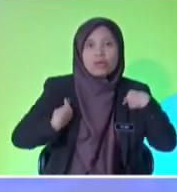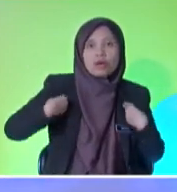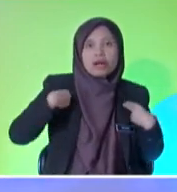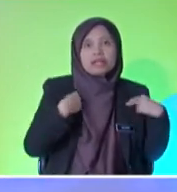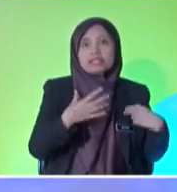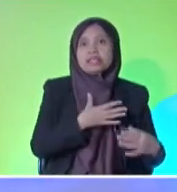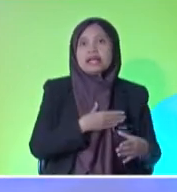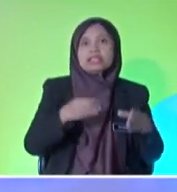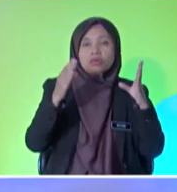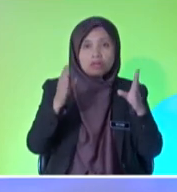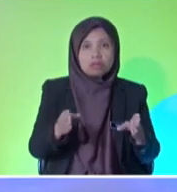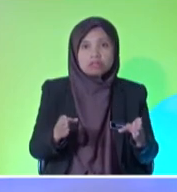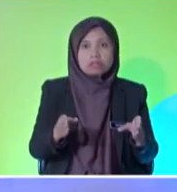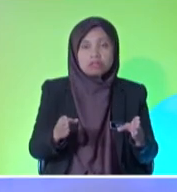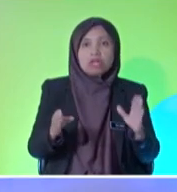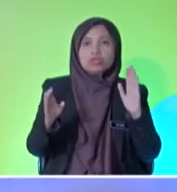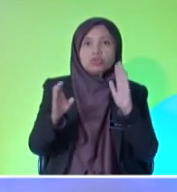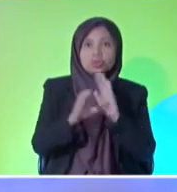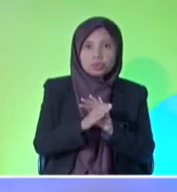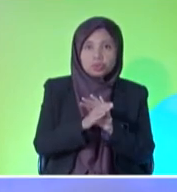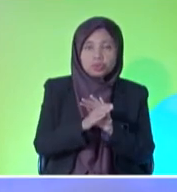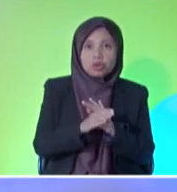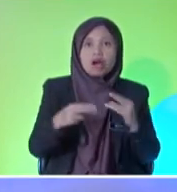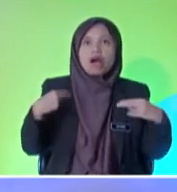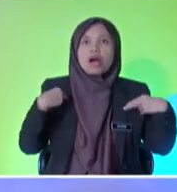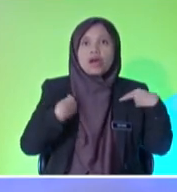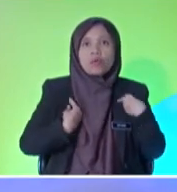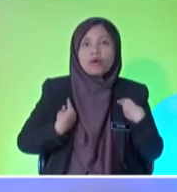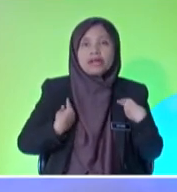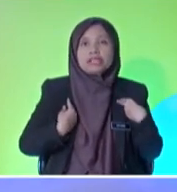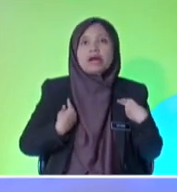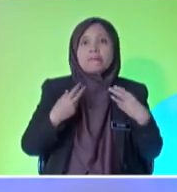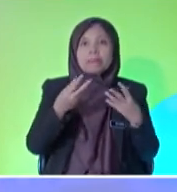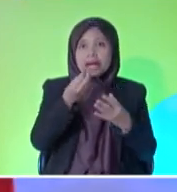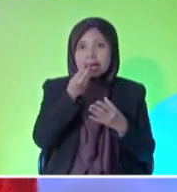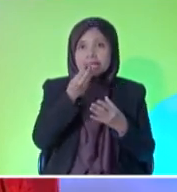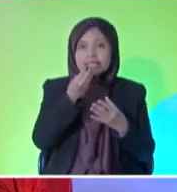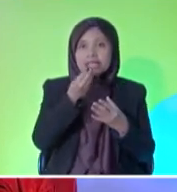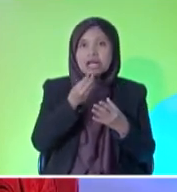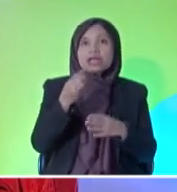pemakaman yang khas dia akan pergi makan daun-daun yang khususnya untuk kesehatan dia